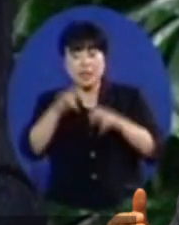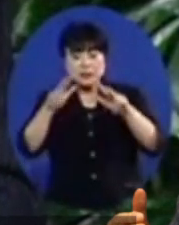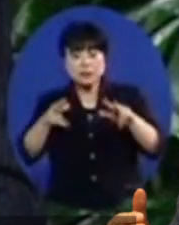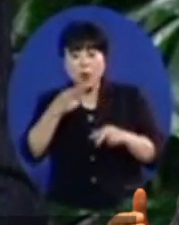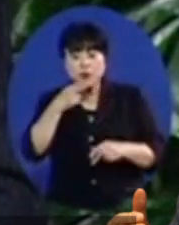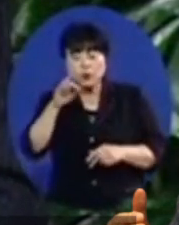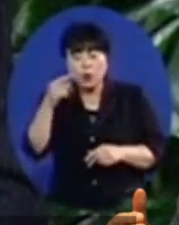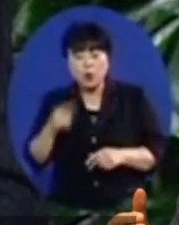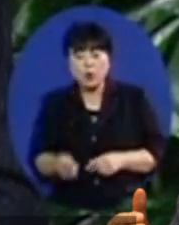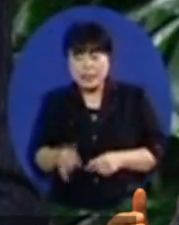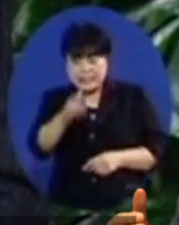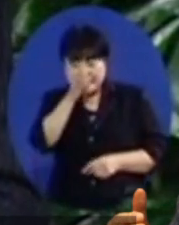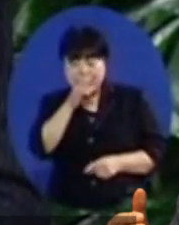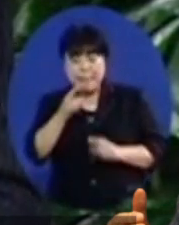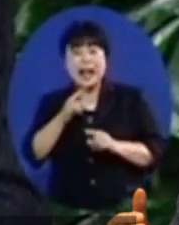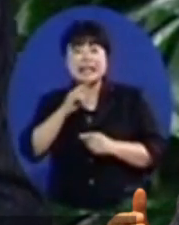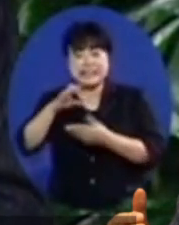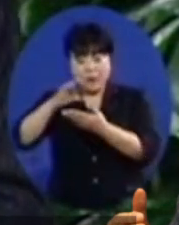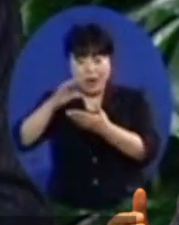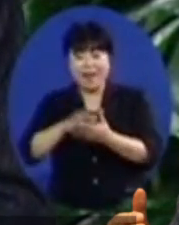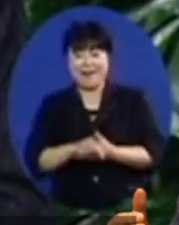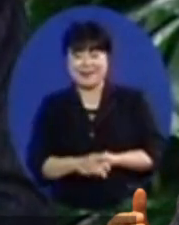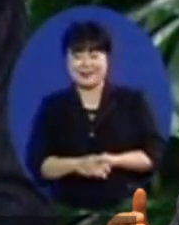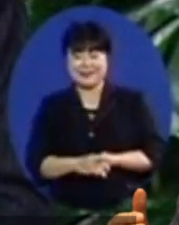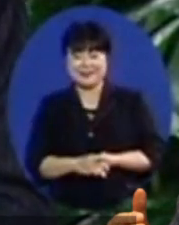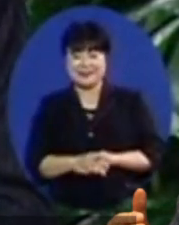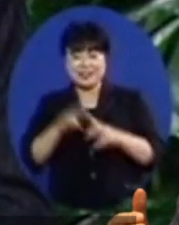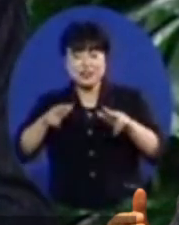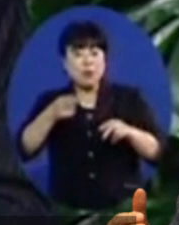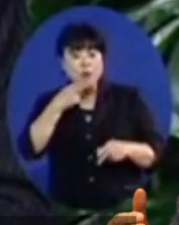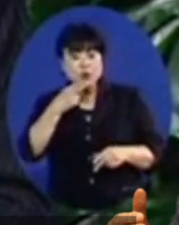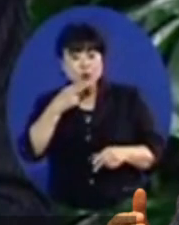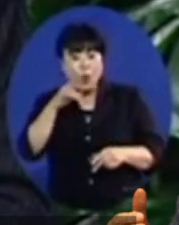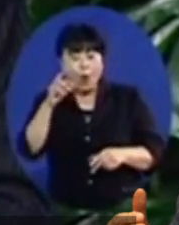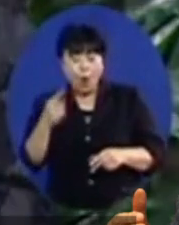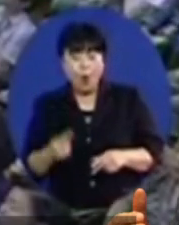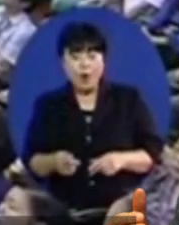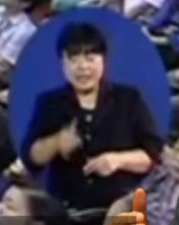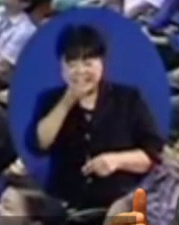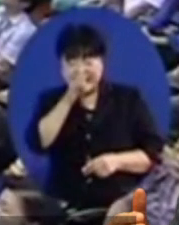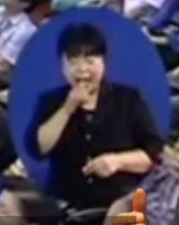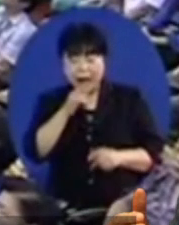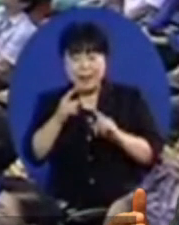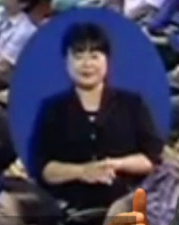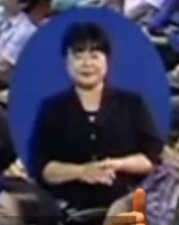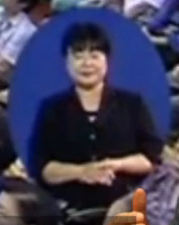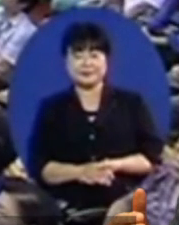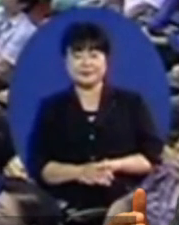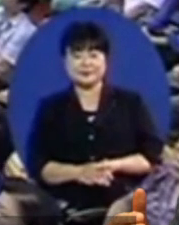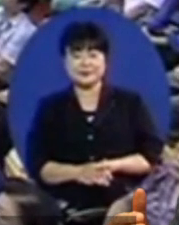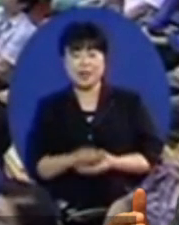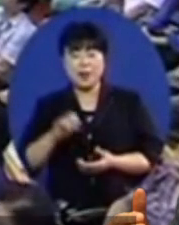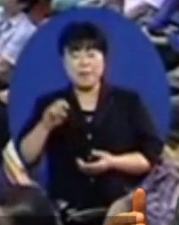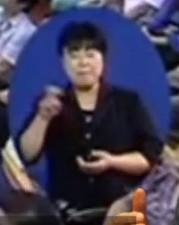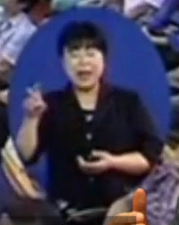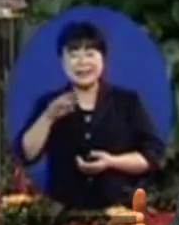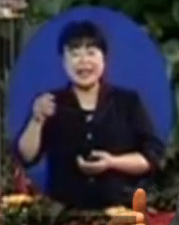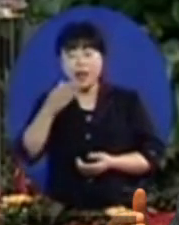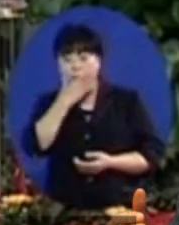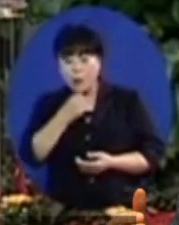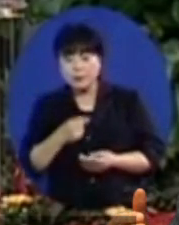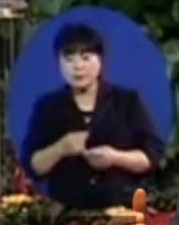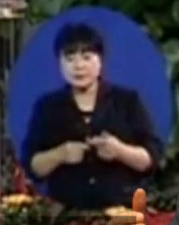없어도 있는 것처럼 말을 하라는 것입니다. 지금 없어도요. 있는 것처럼. 마태복음 7장